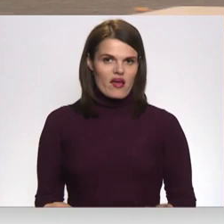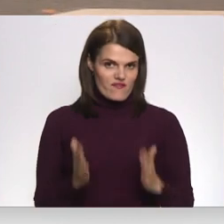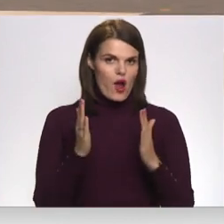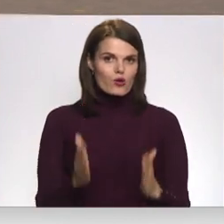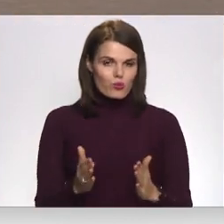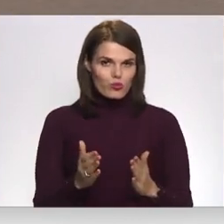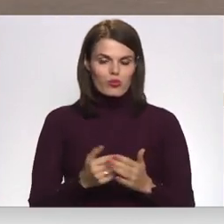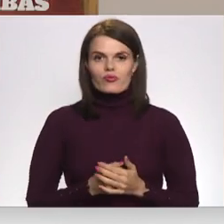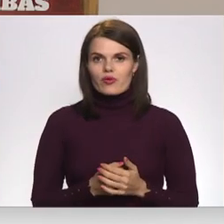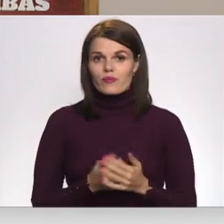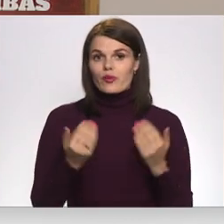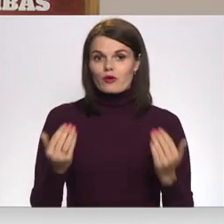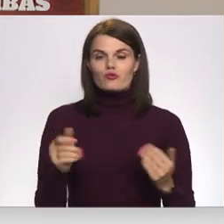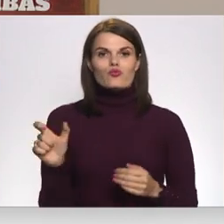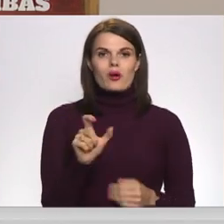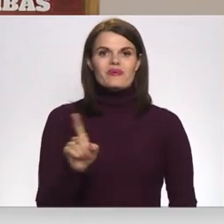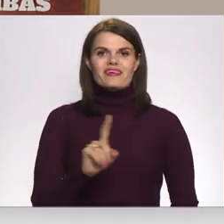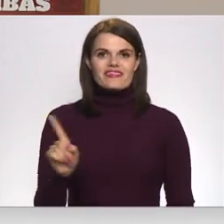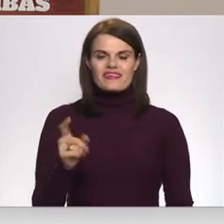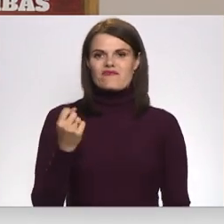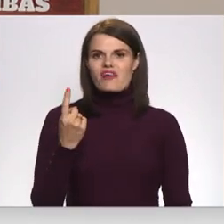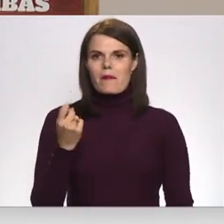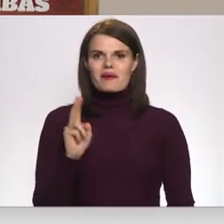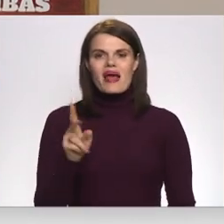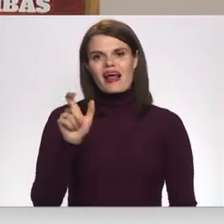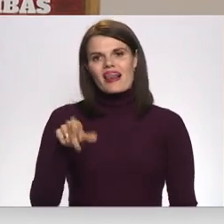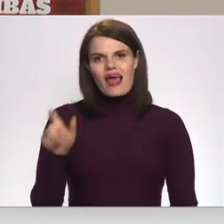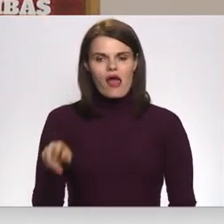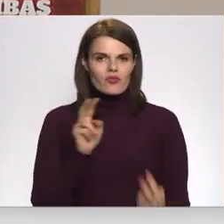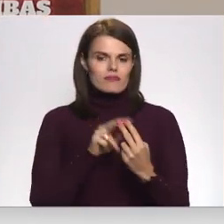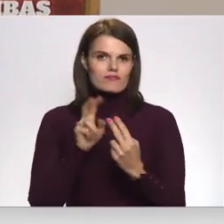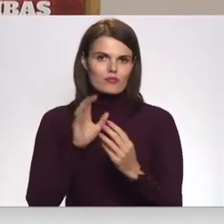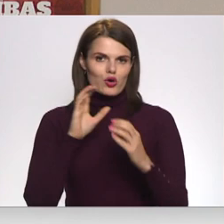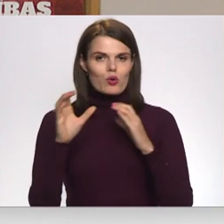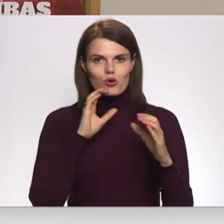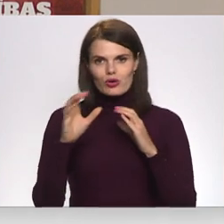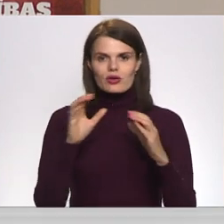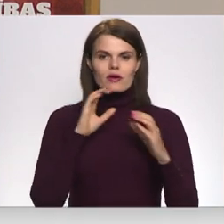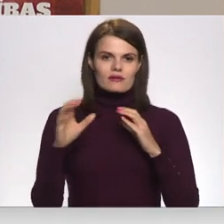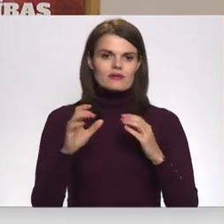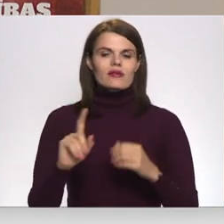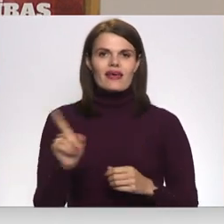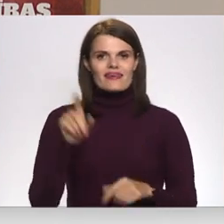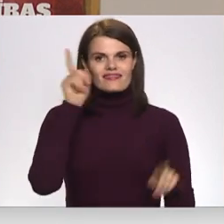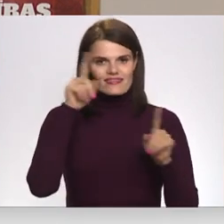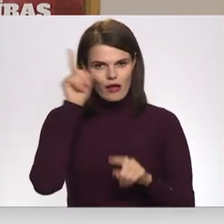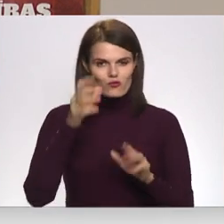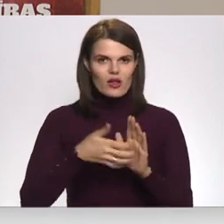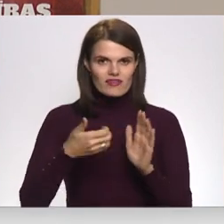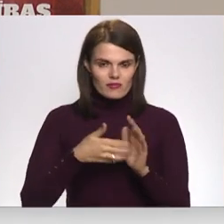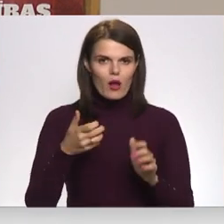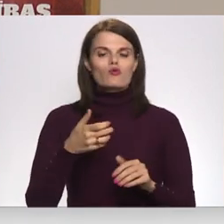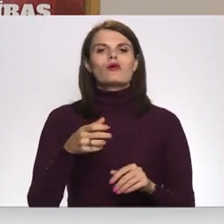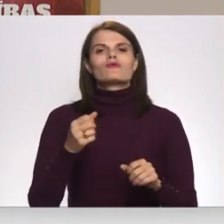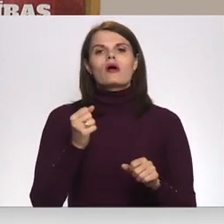Šobrīd aktuāli mums ir 11 klienti, ar kuriem nāk saskarties. Tātad ir seksuālās eksploatācijas upuri,